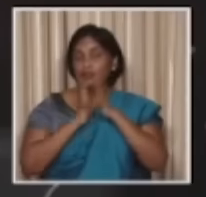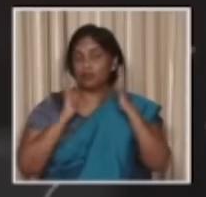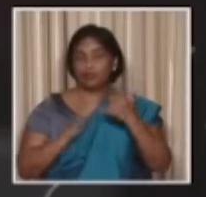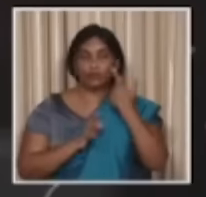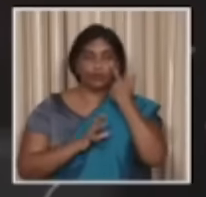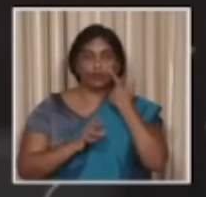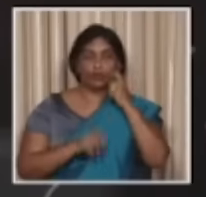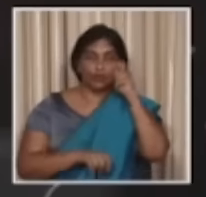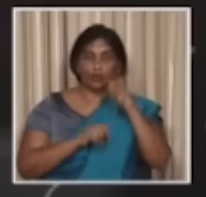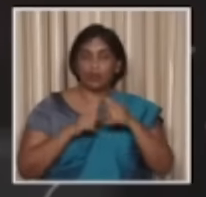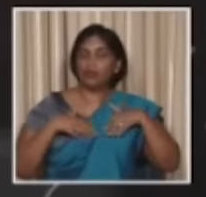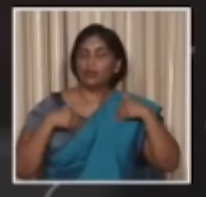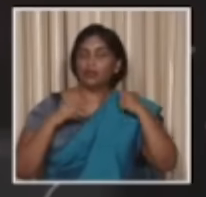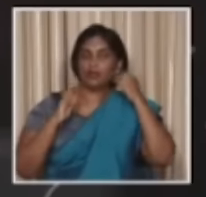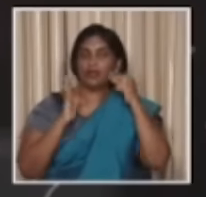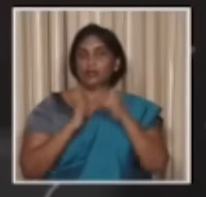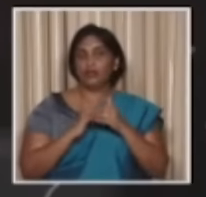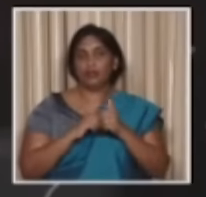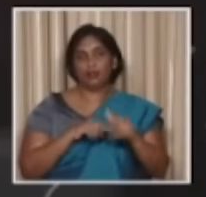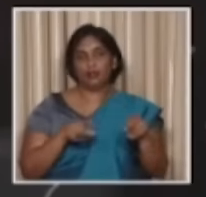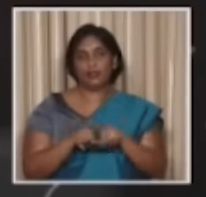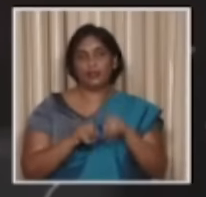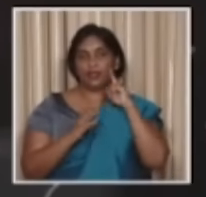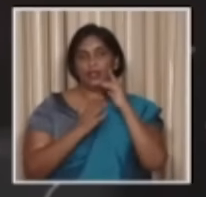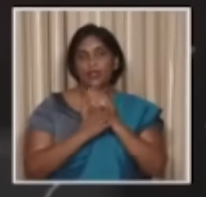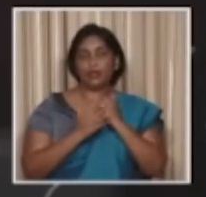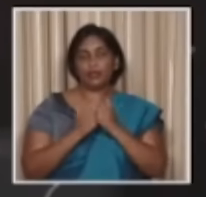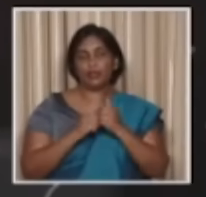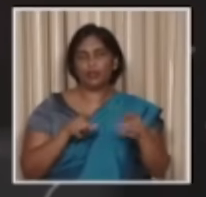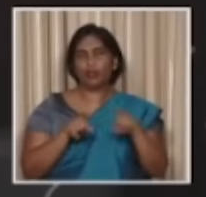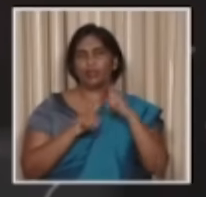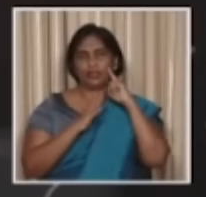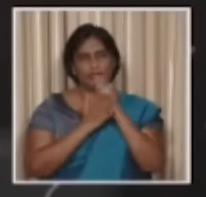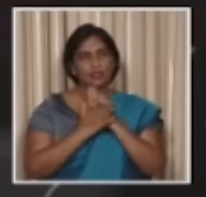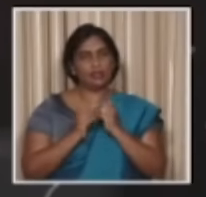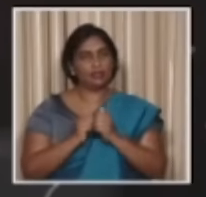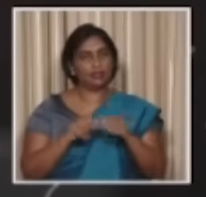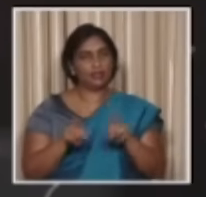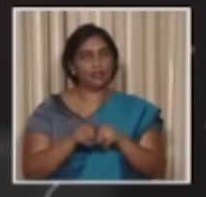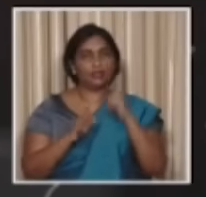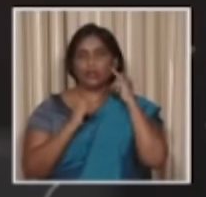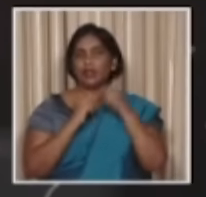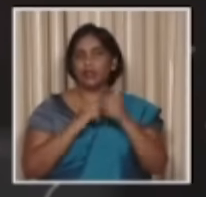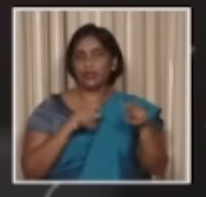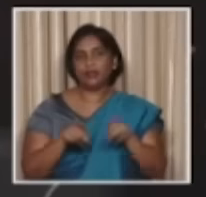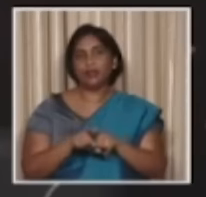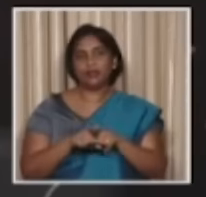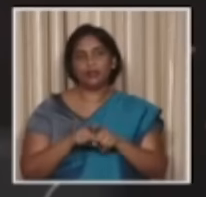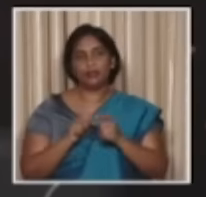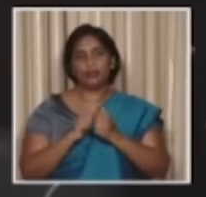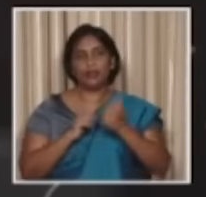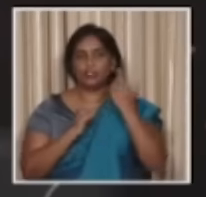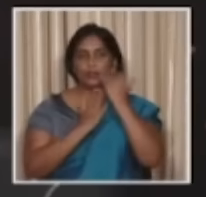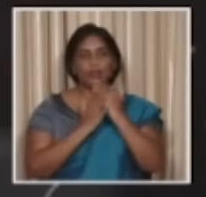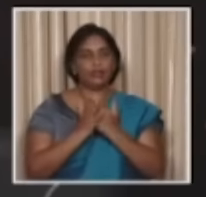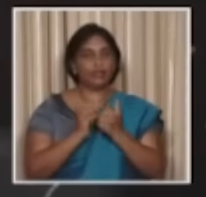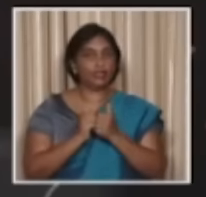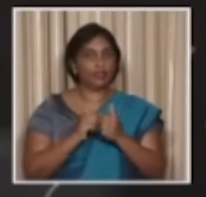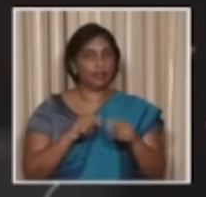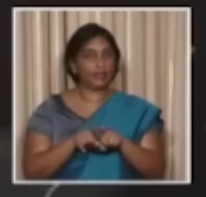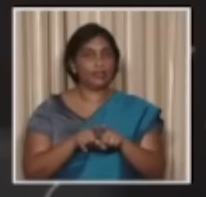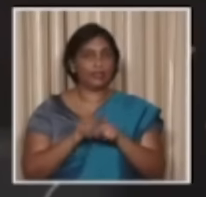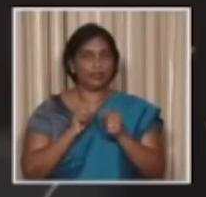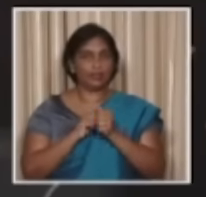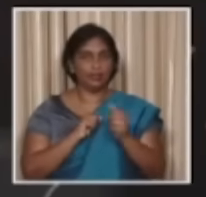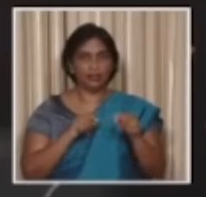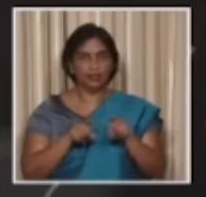ජනතාවගේ සෞඛ්‍ය තත්ත්වයට ඔවුන්ගේ ආහාර රටාව බලපාලා තියෙනවා. දැන් වාර්තා වෙන විදිහට මේ රටේ දෙවව්පියන්ගෙන්